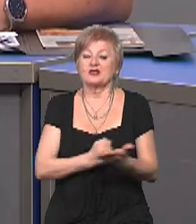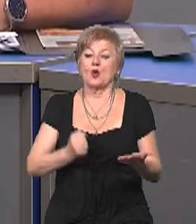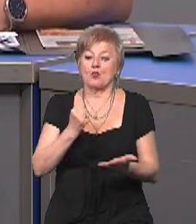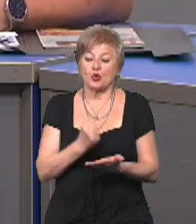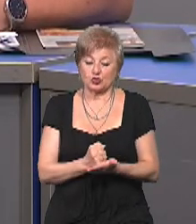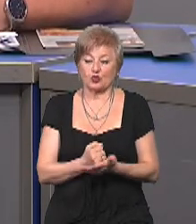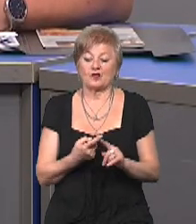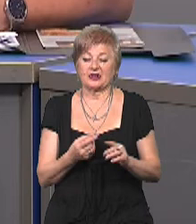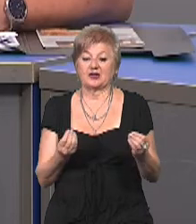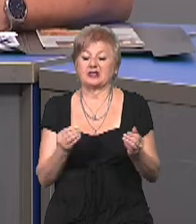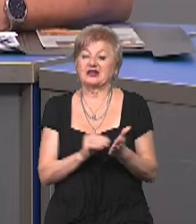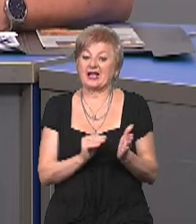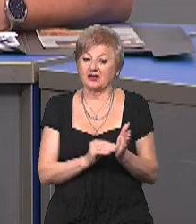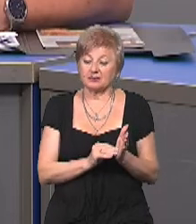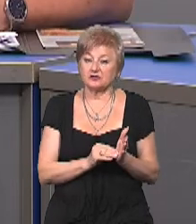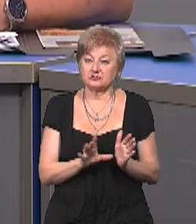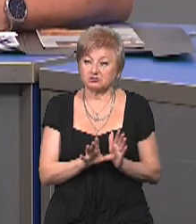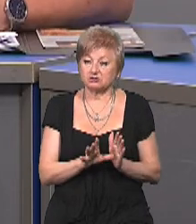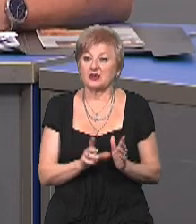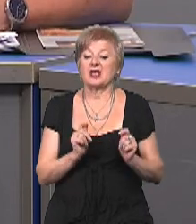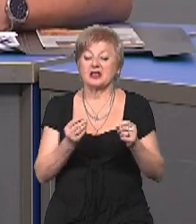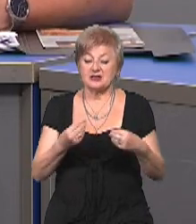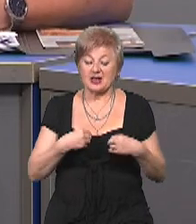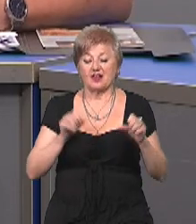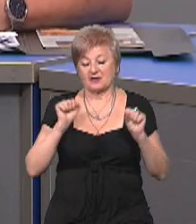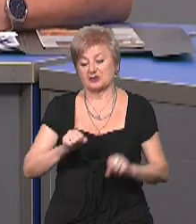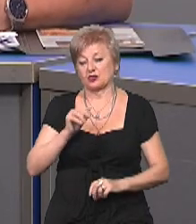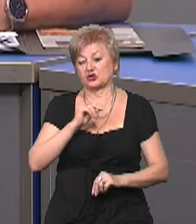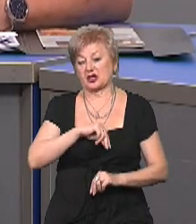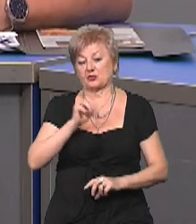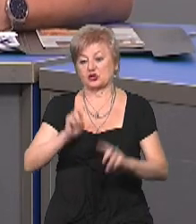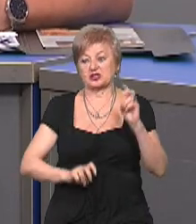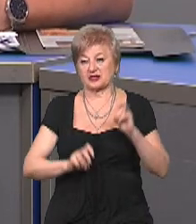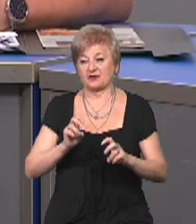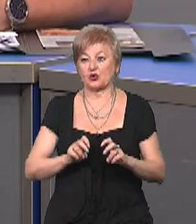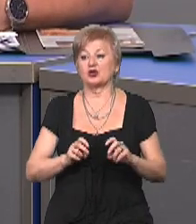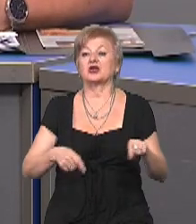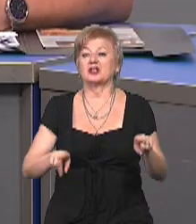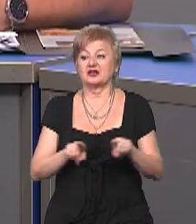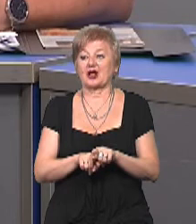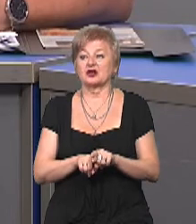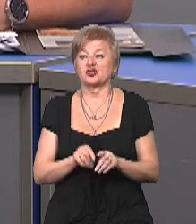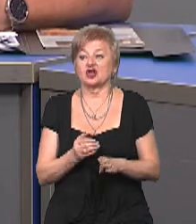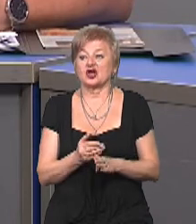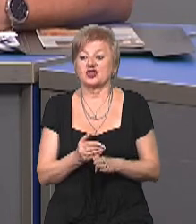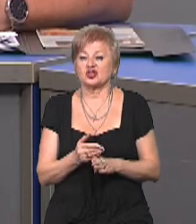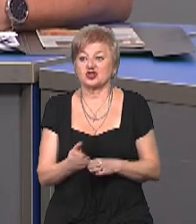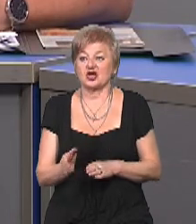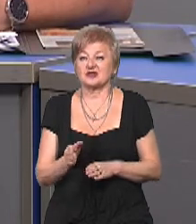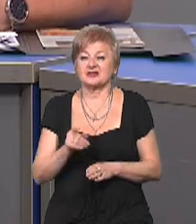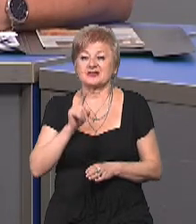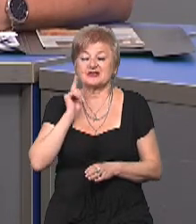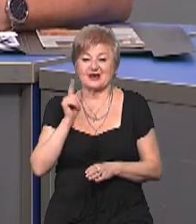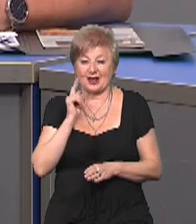подтвердил эти тарифы и дал возможность работать предприятиям, также переложил часть зеленого тарифа